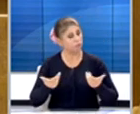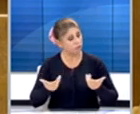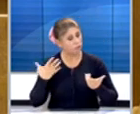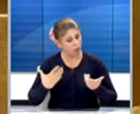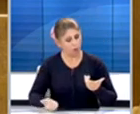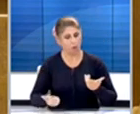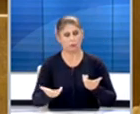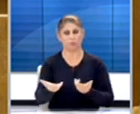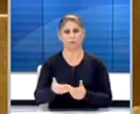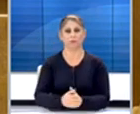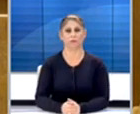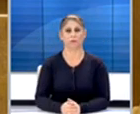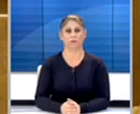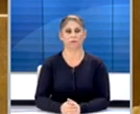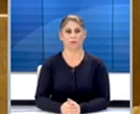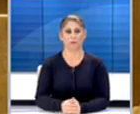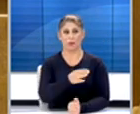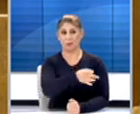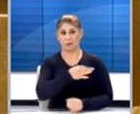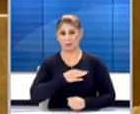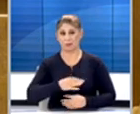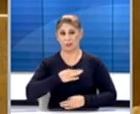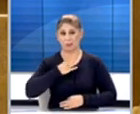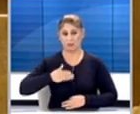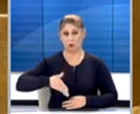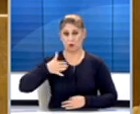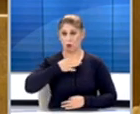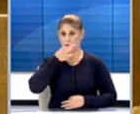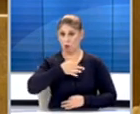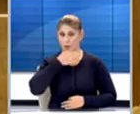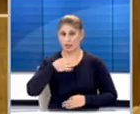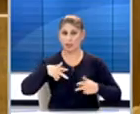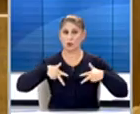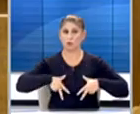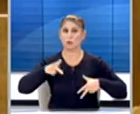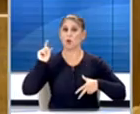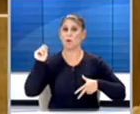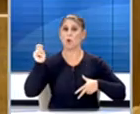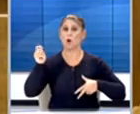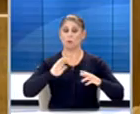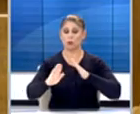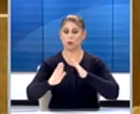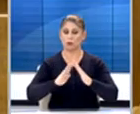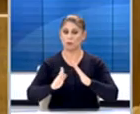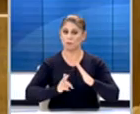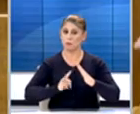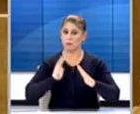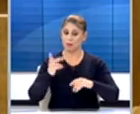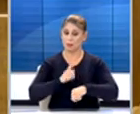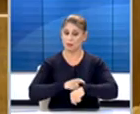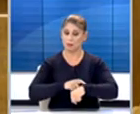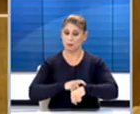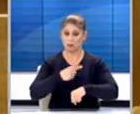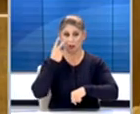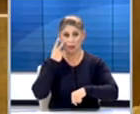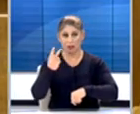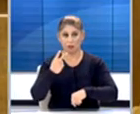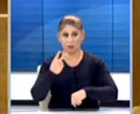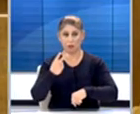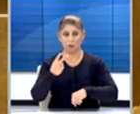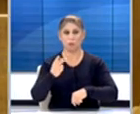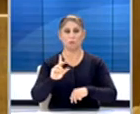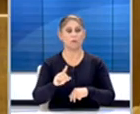Αναφερθήκατε βεβαίως, κύριε Μητσοτάκη, στην ομιλία σας για το Υπουργείο Πολιτικής Προστασίας. Περιμένουμε κάποια στιγμή να δούμε και το οργανόγραμμα.